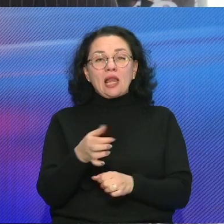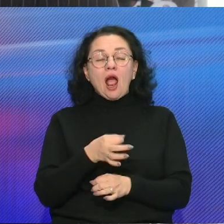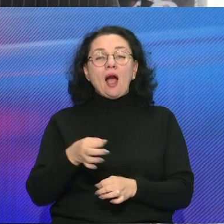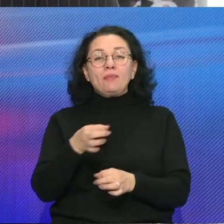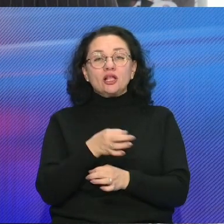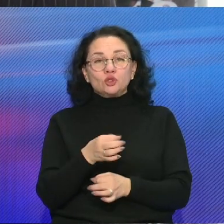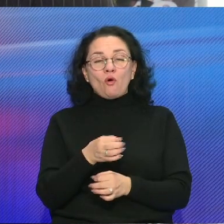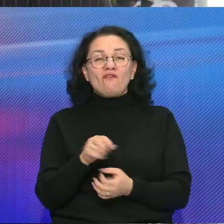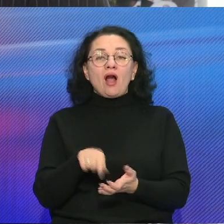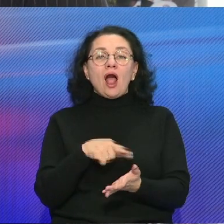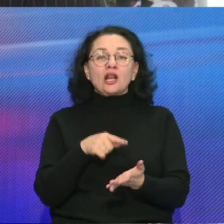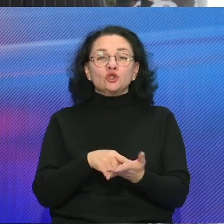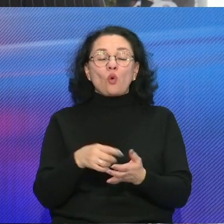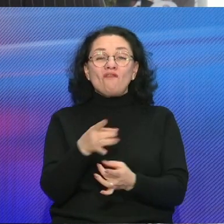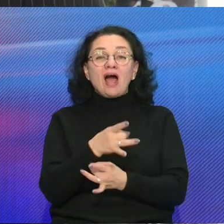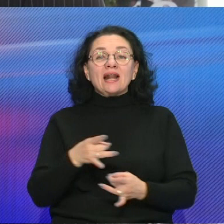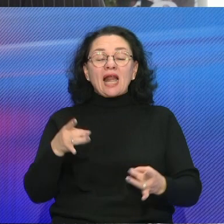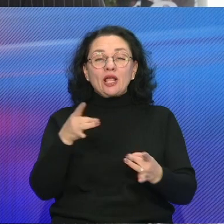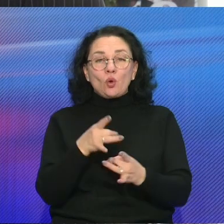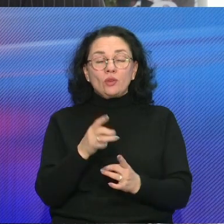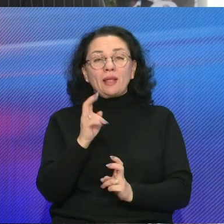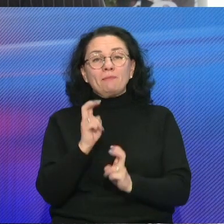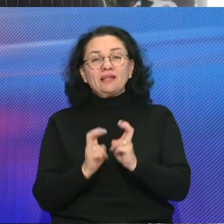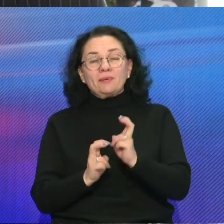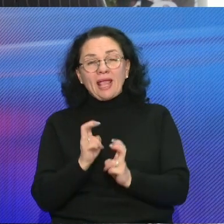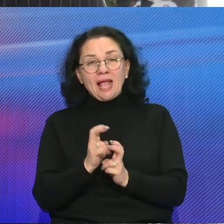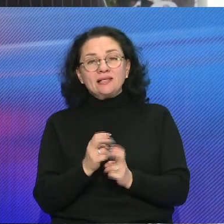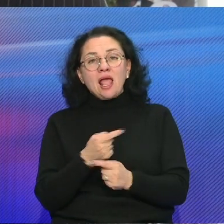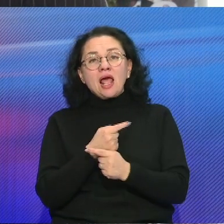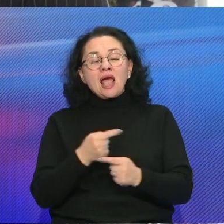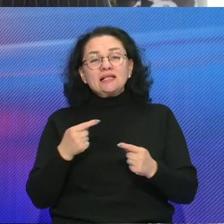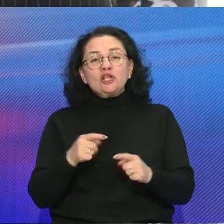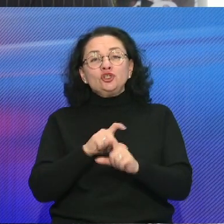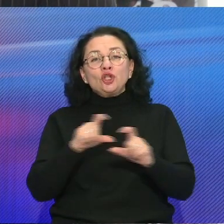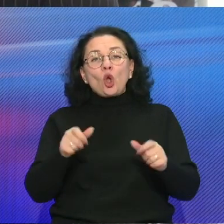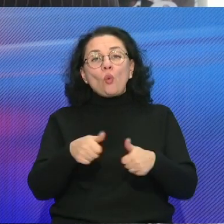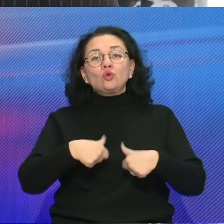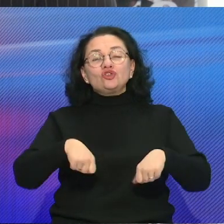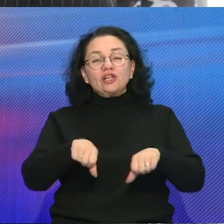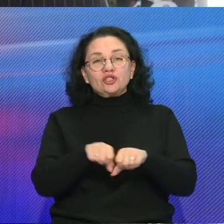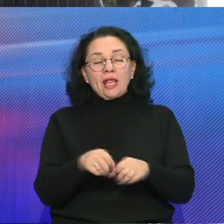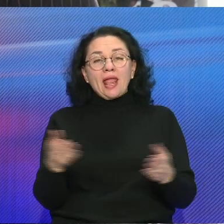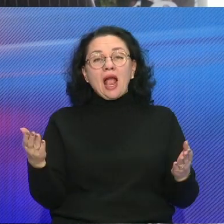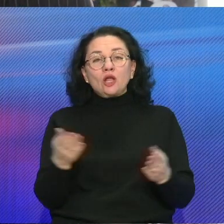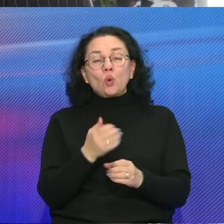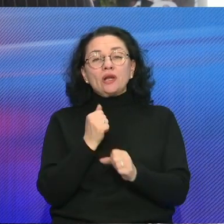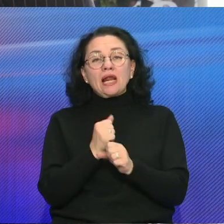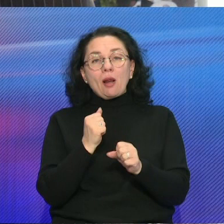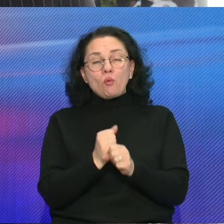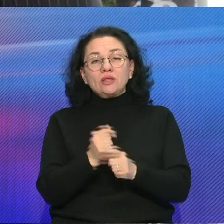городского, районного, так и руководители предприятий, организаций, учреждений встречались с теми ветеранами, которые работали